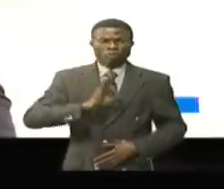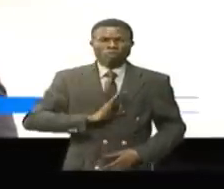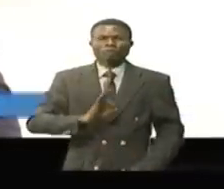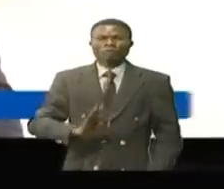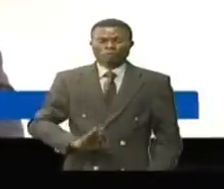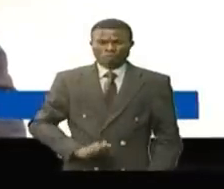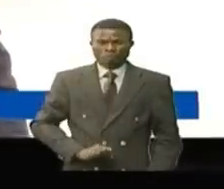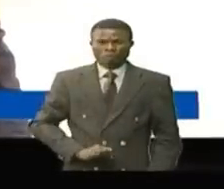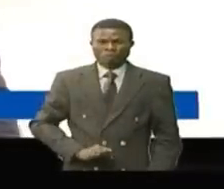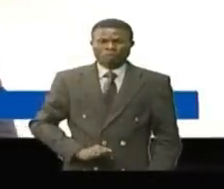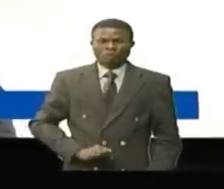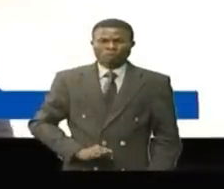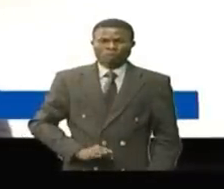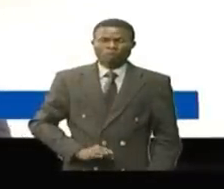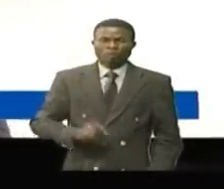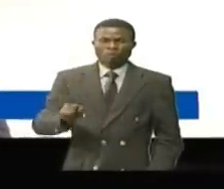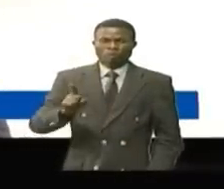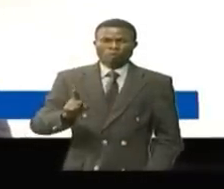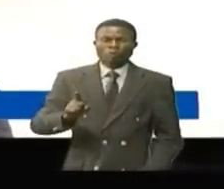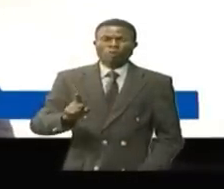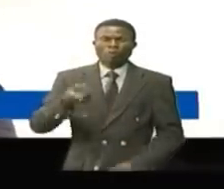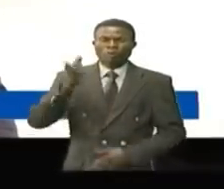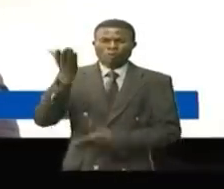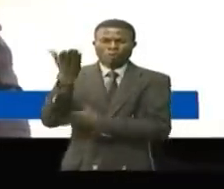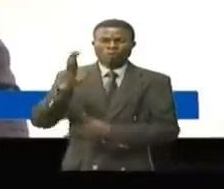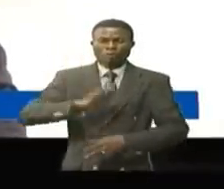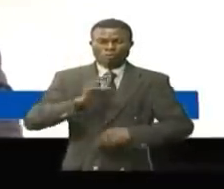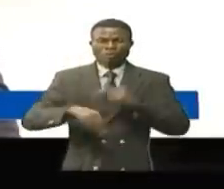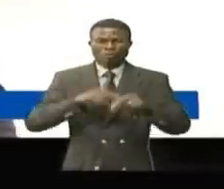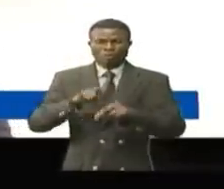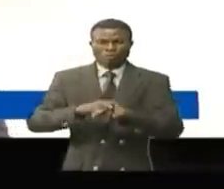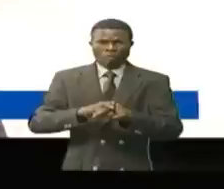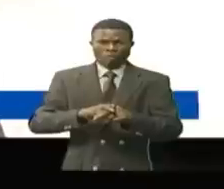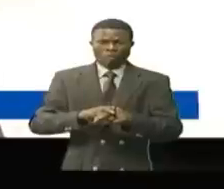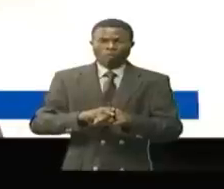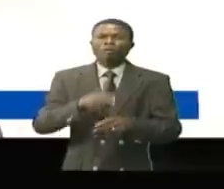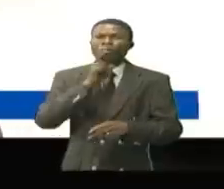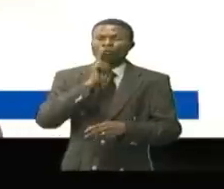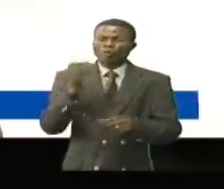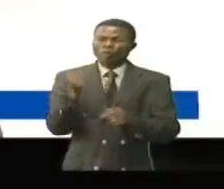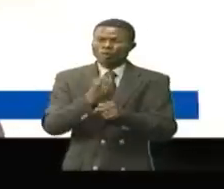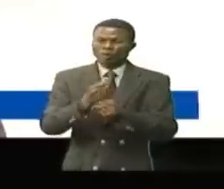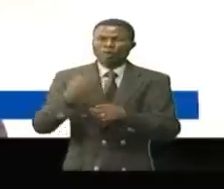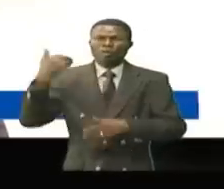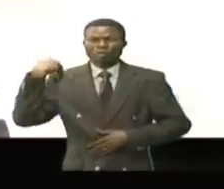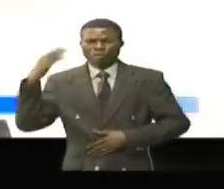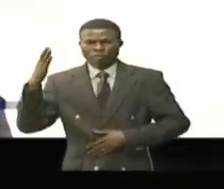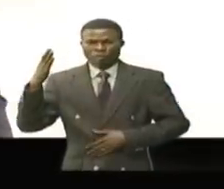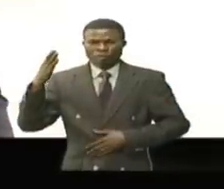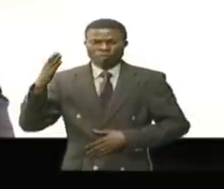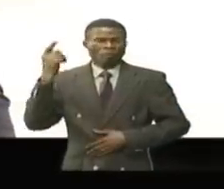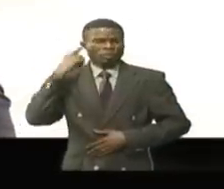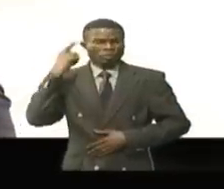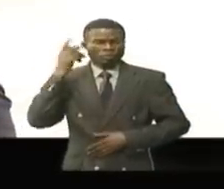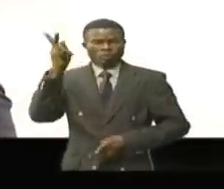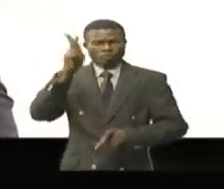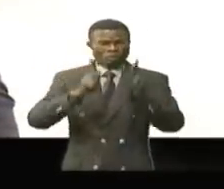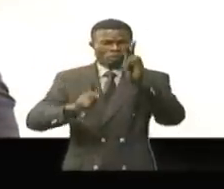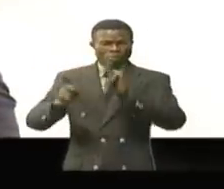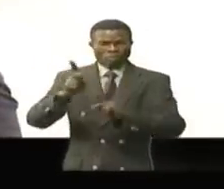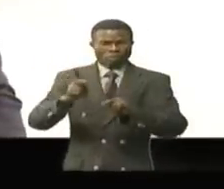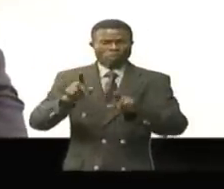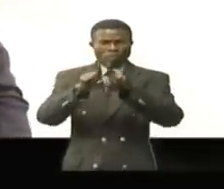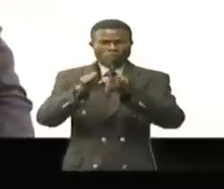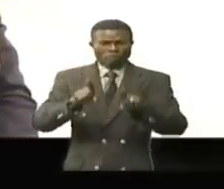Tshisekedi Tshilombo, qui tient à rendre la police nationale véritablement un service public à l'écoute de la population